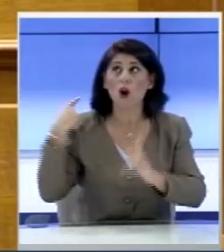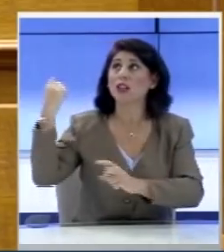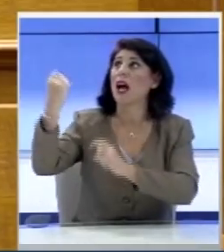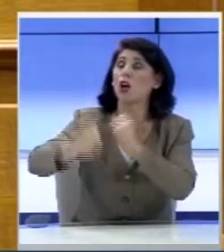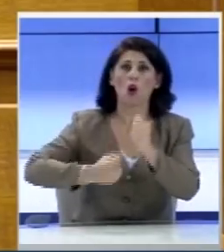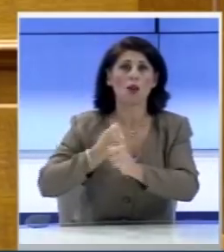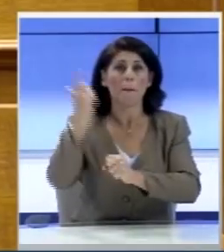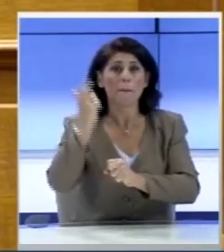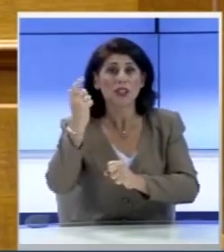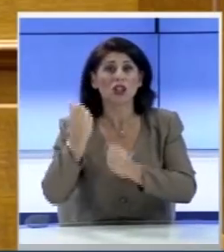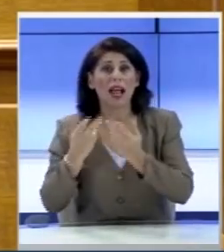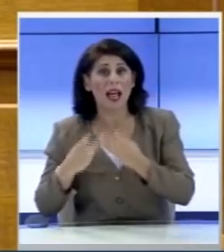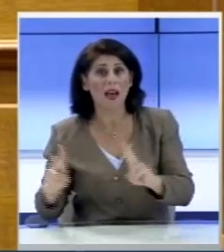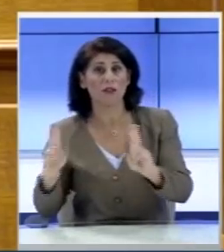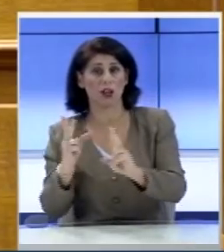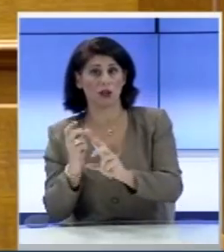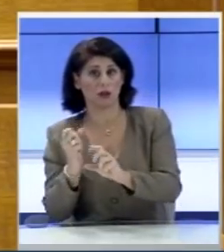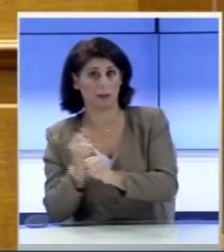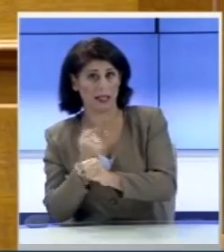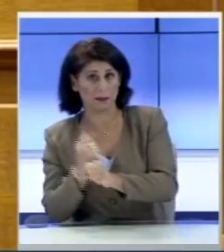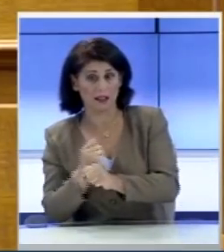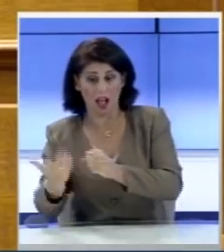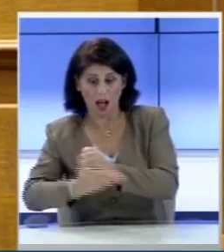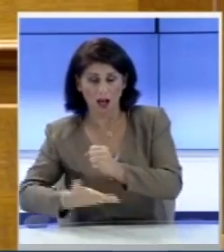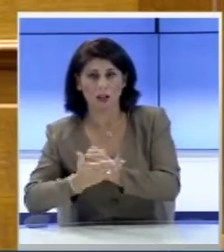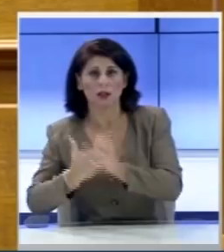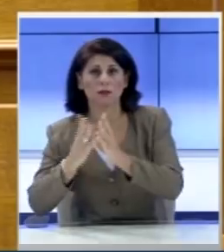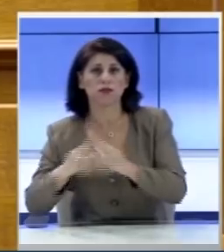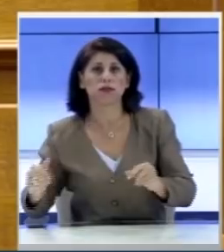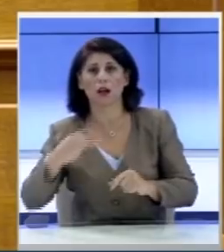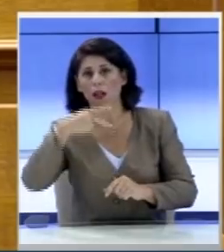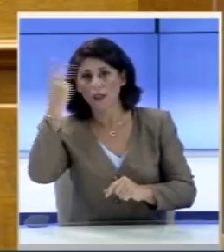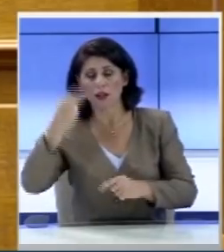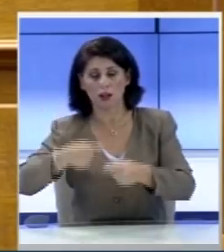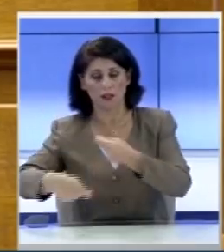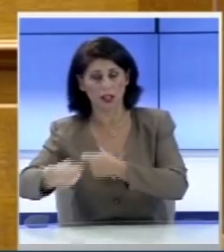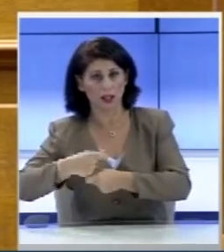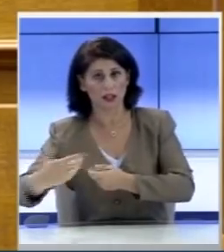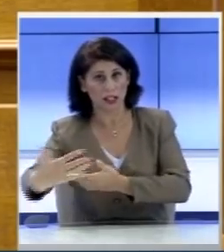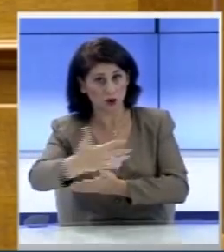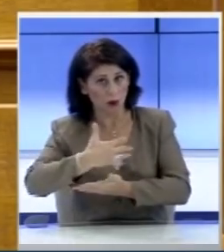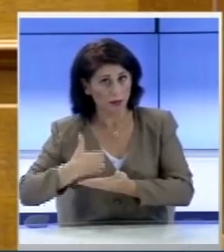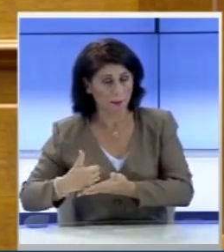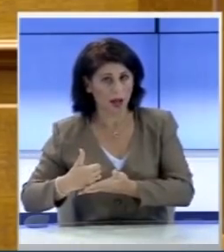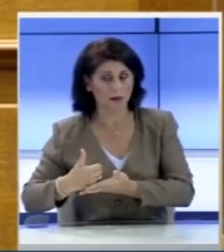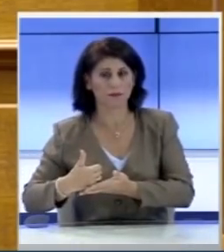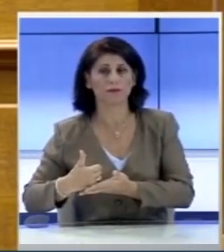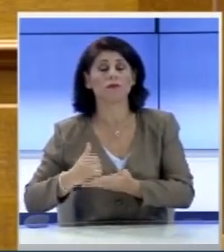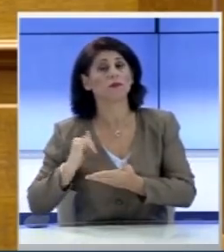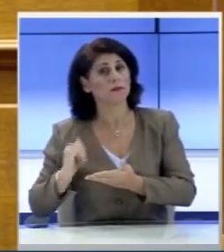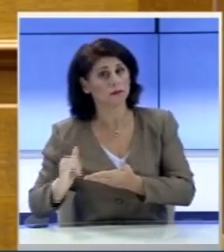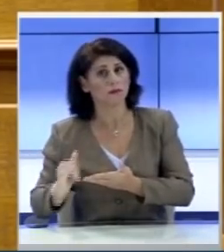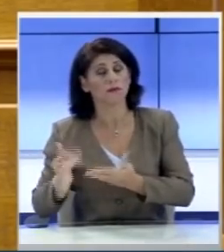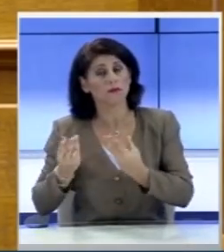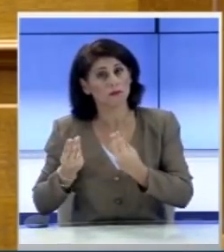ο ελεύθερος επαγγελματίας, ο αγρότης χάνει το δικαίωμα να διαχειρίζεται τα εισοδήματά του, ακόμη και